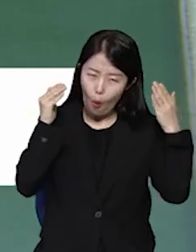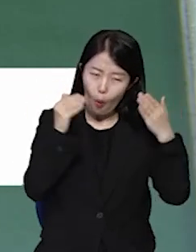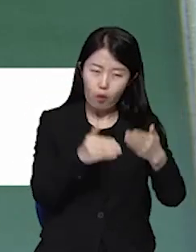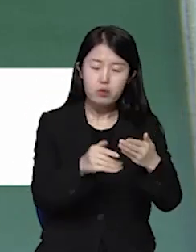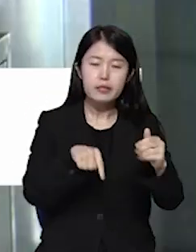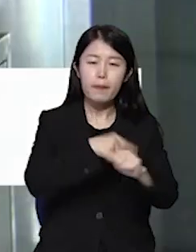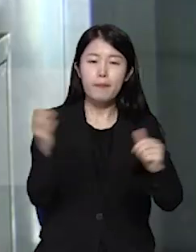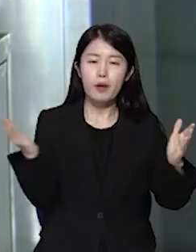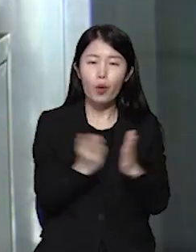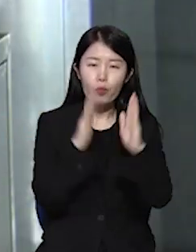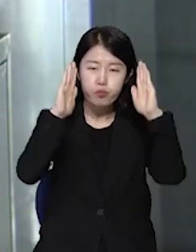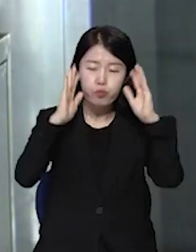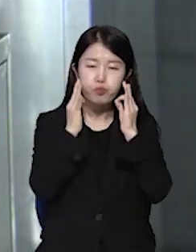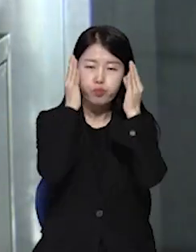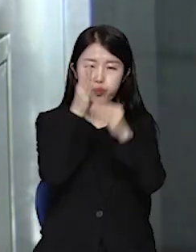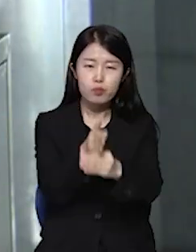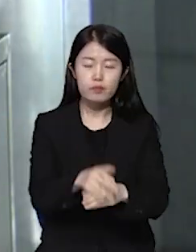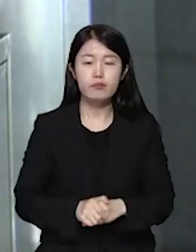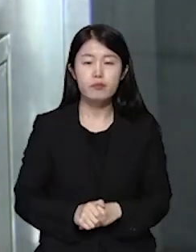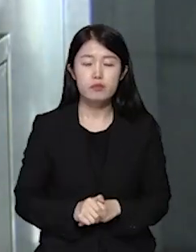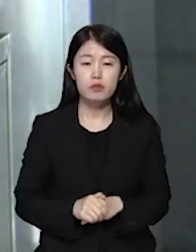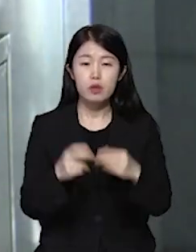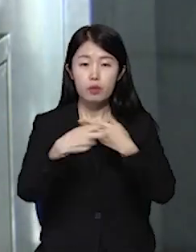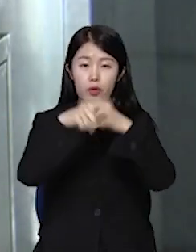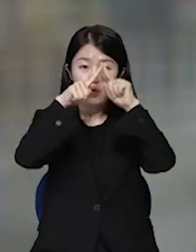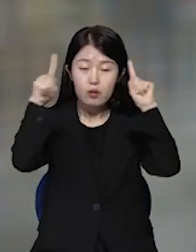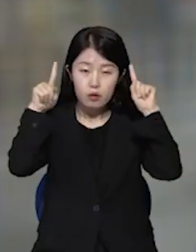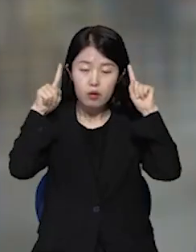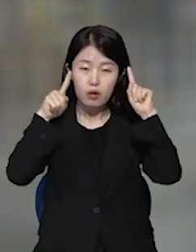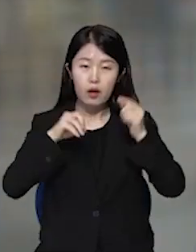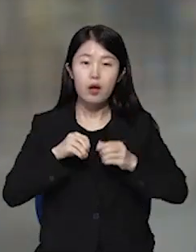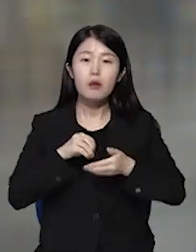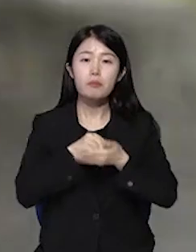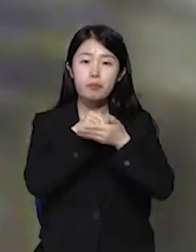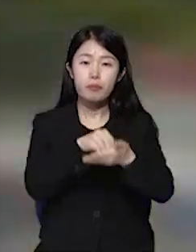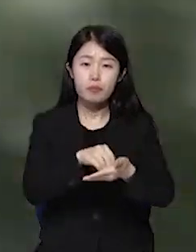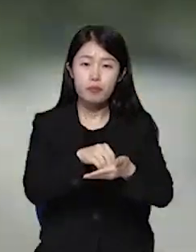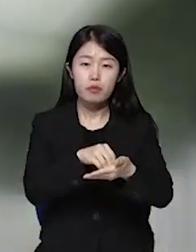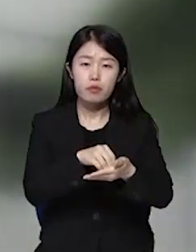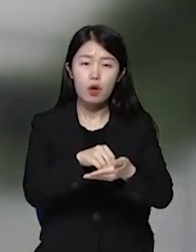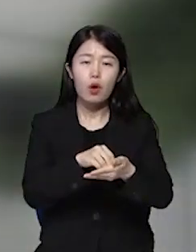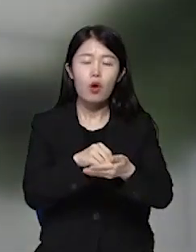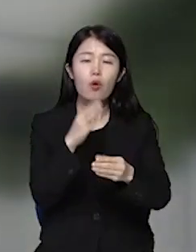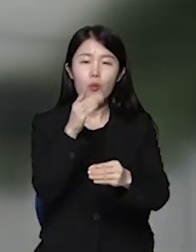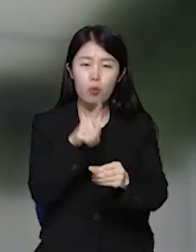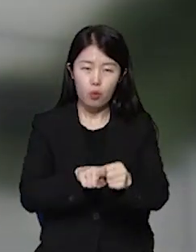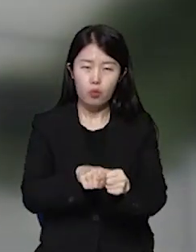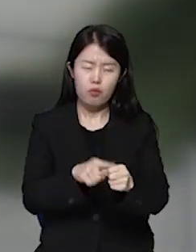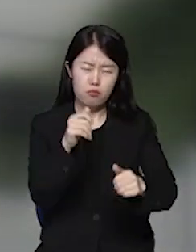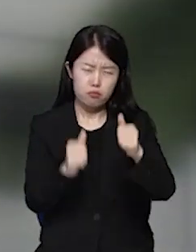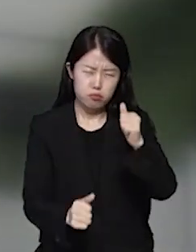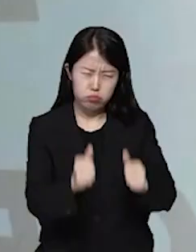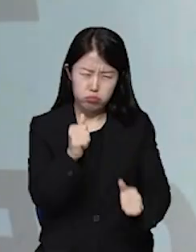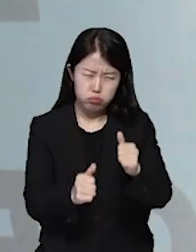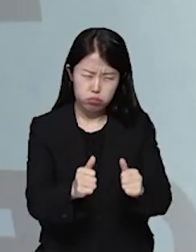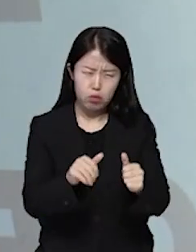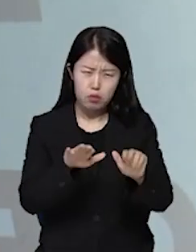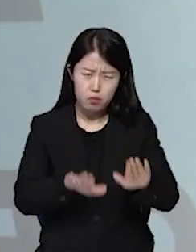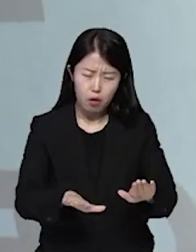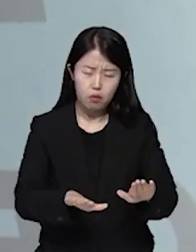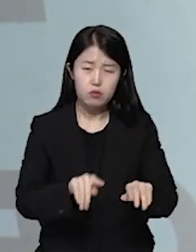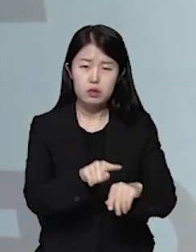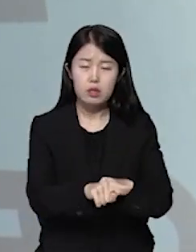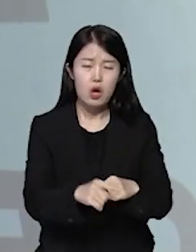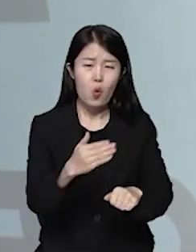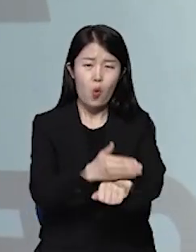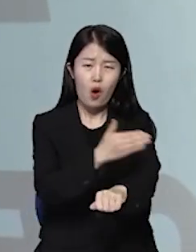공부하려고 하긴 해요. 이처럼 의대 입시를 두고 학원 간 경쟁이 과열되면서 금지된 선행학습 광고가 확산되고